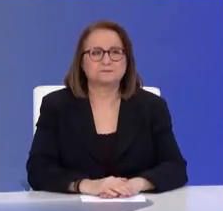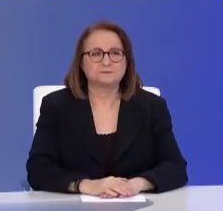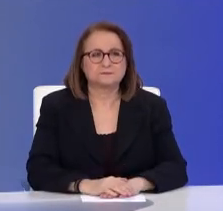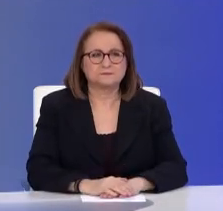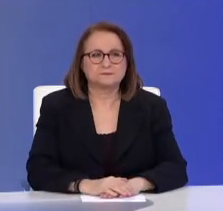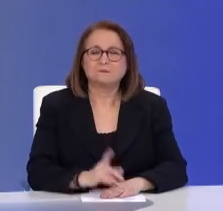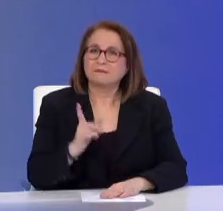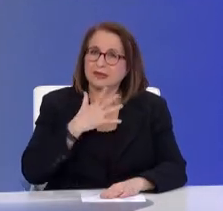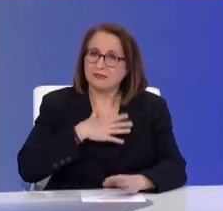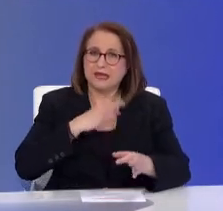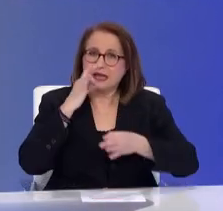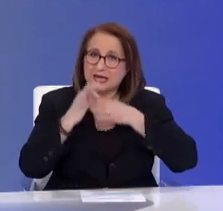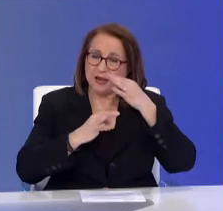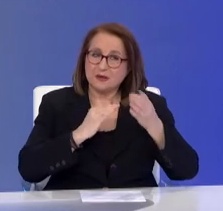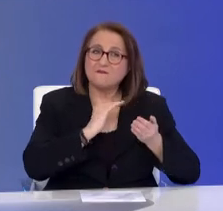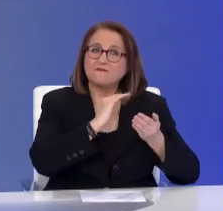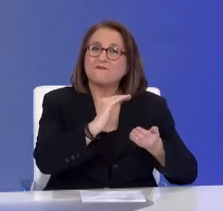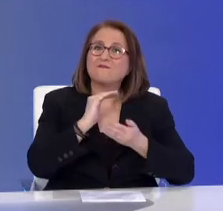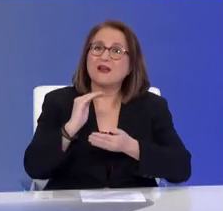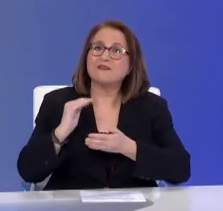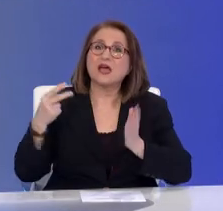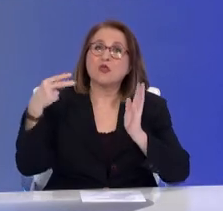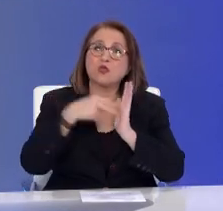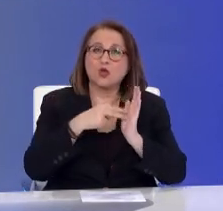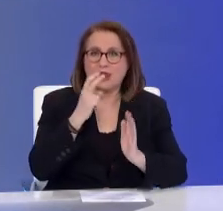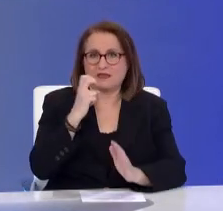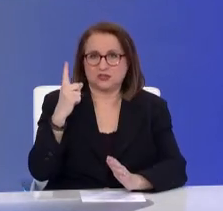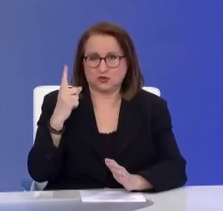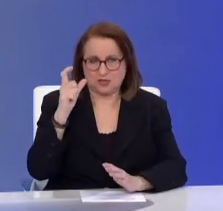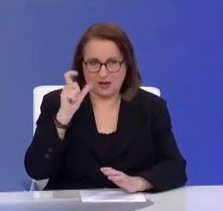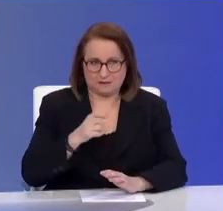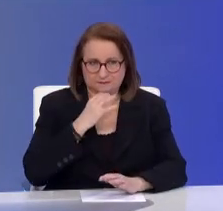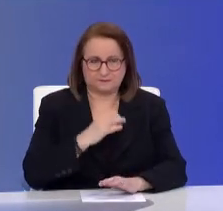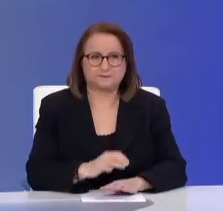επίσης να ανακοινώσει τα βραβεία για το 2021.